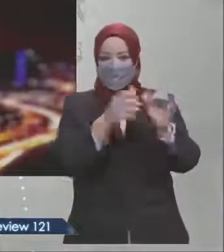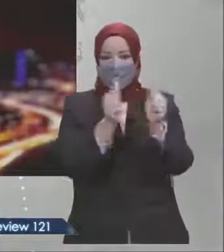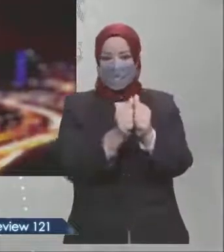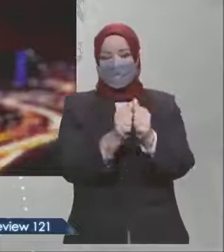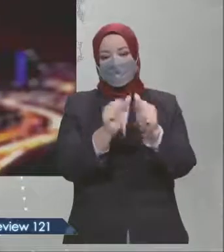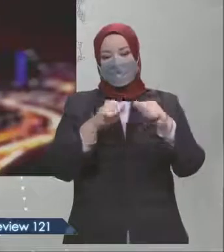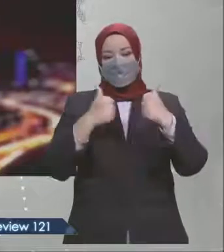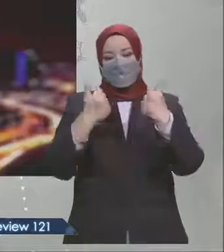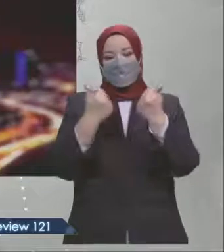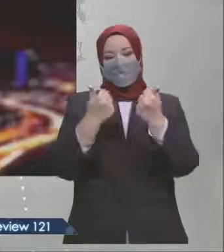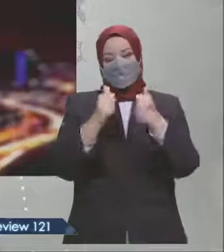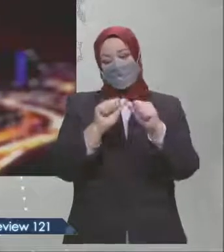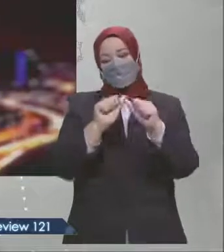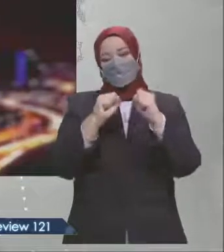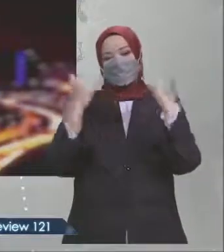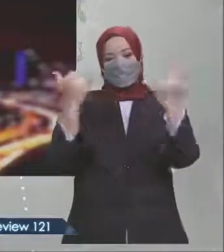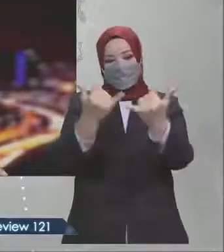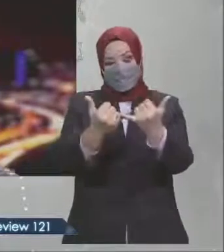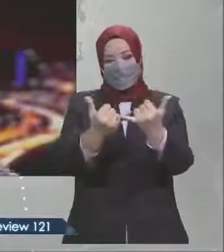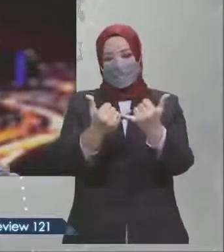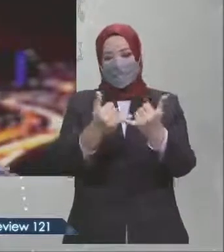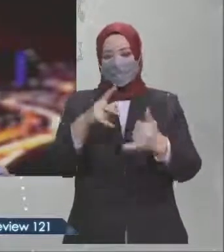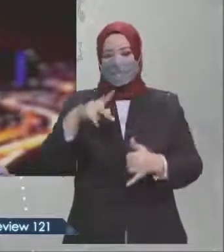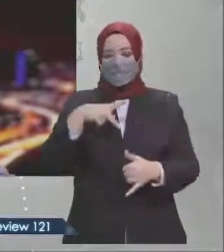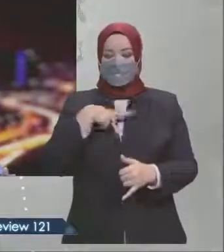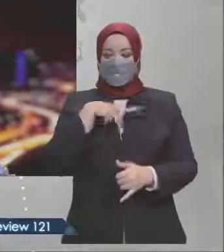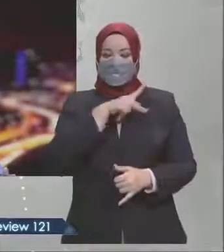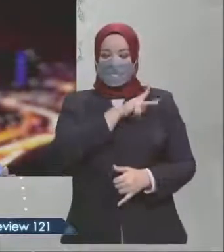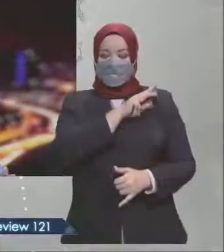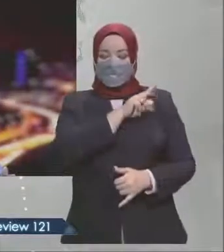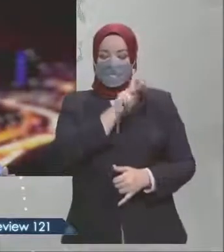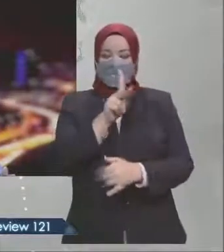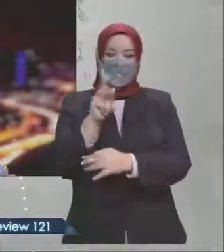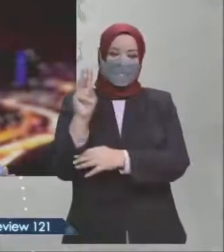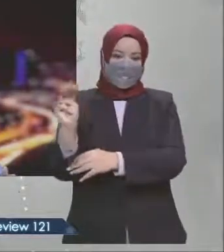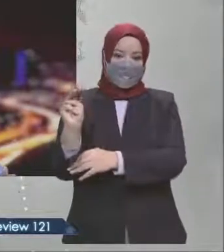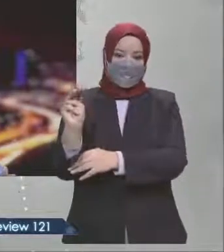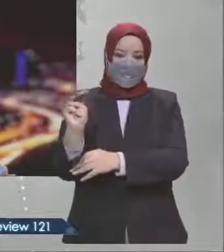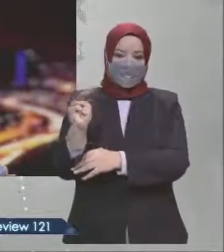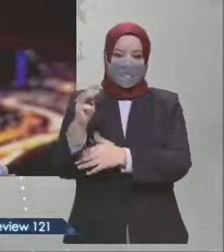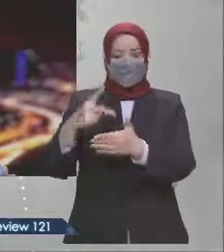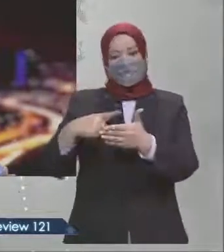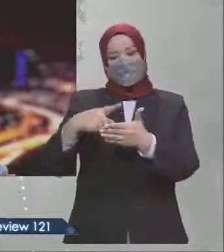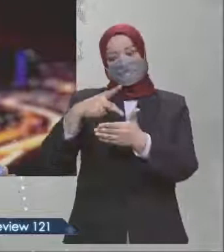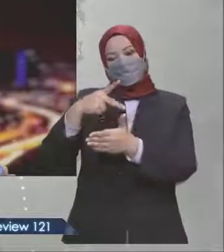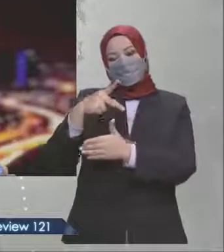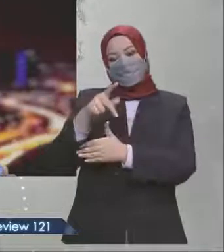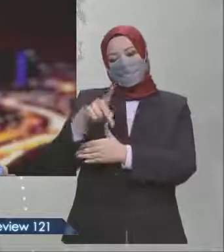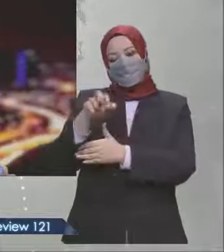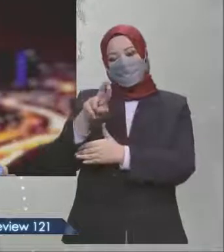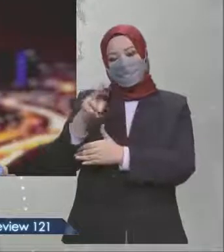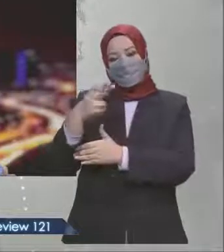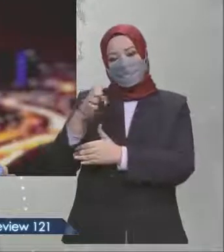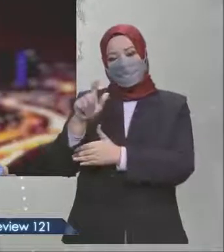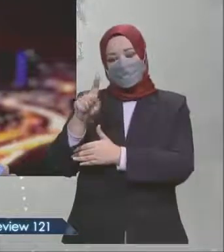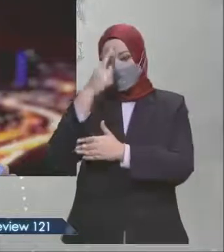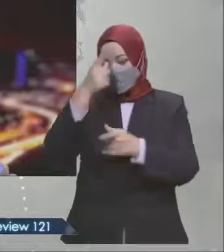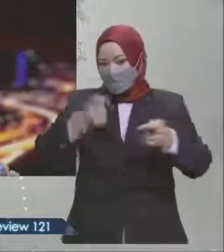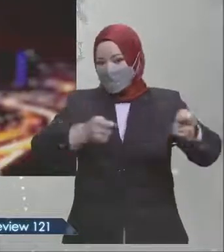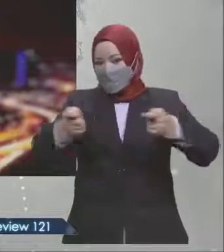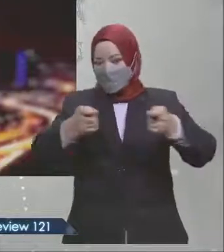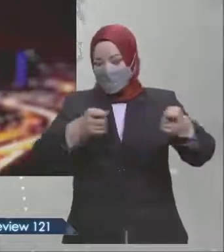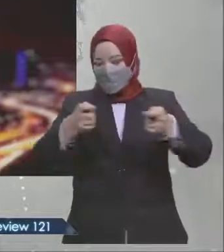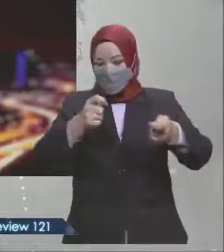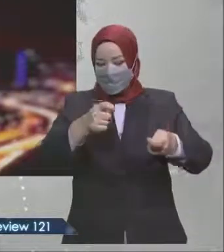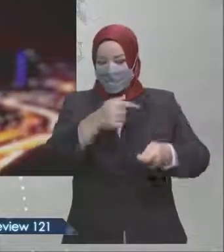anak syarikat tidak berasaskan keuntungan milik Kementerian Kesihatan Malaysia KKM, Protect Health Corporation Sdn Bhd, untuk